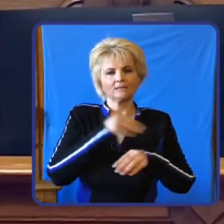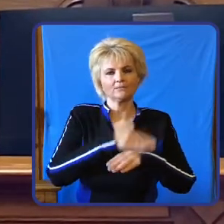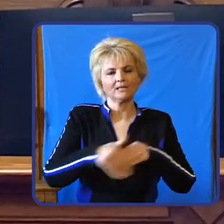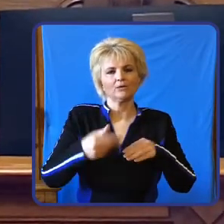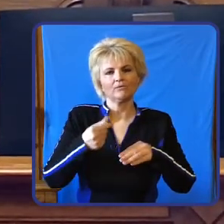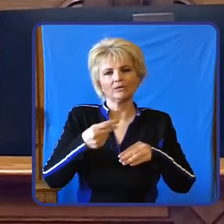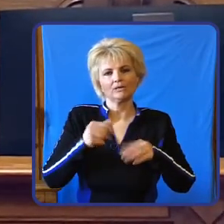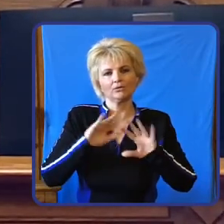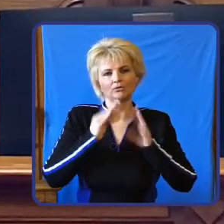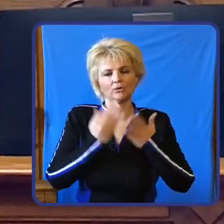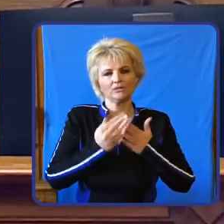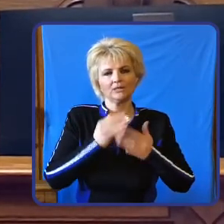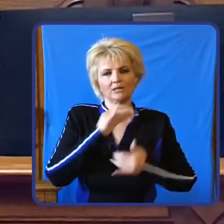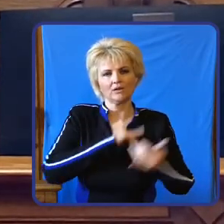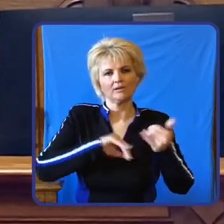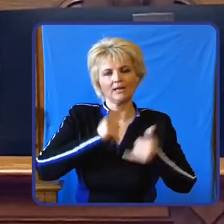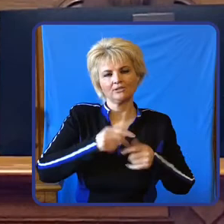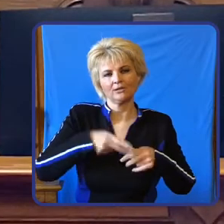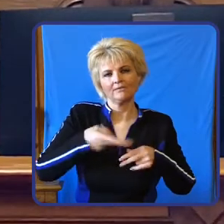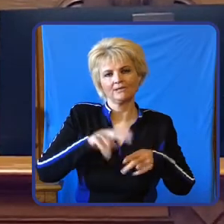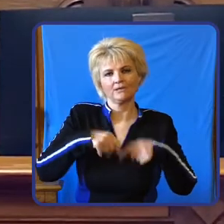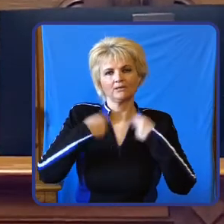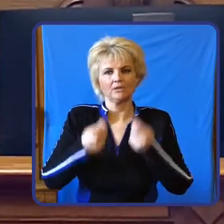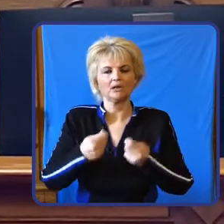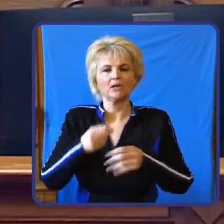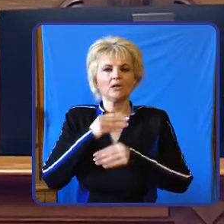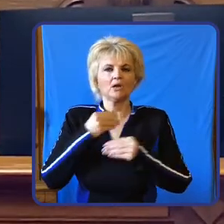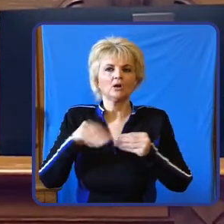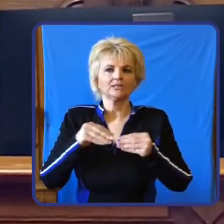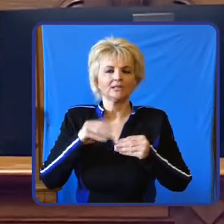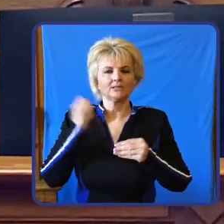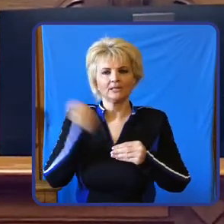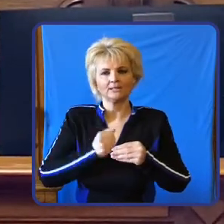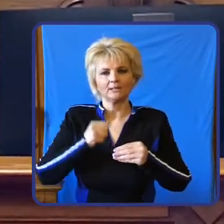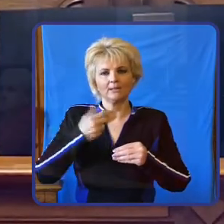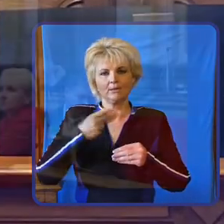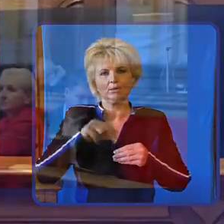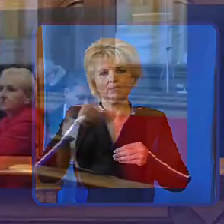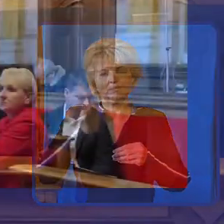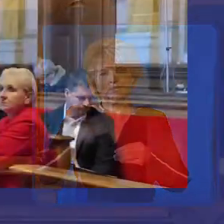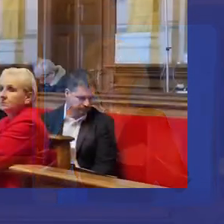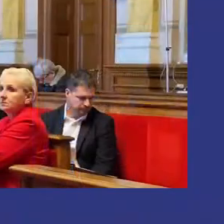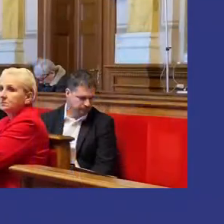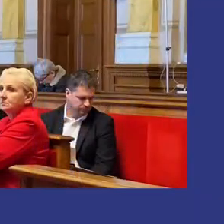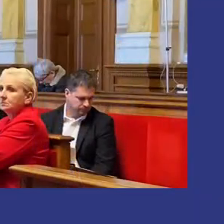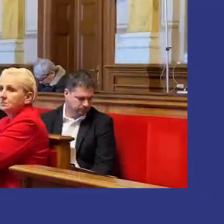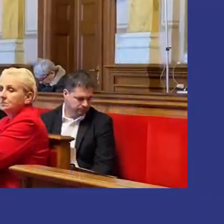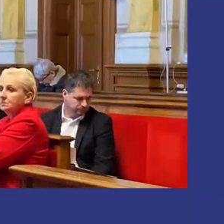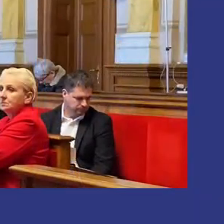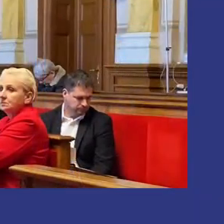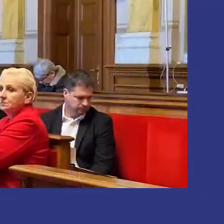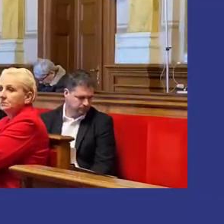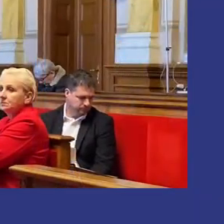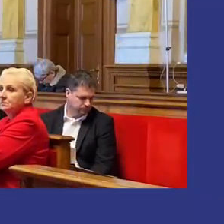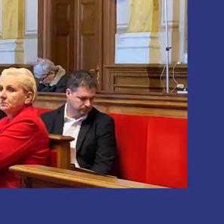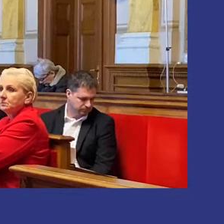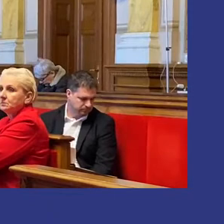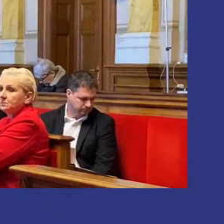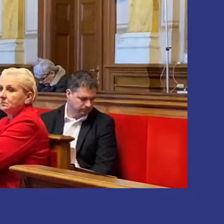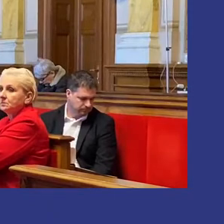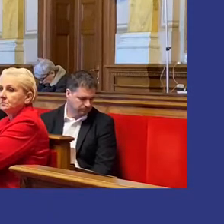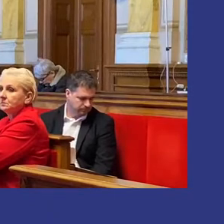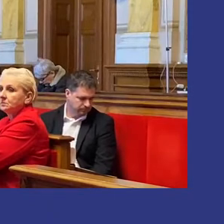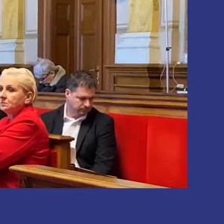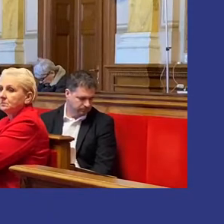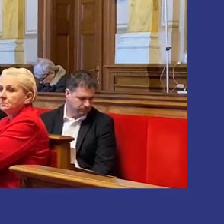1-én visszaadtak csak azért, hogy a december 31-ére vissza tudják adni egy napra azt a likvid hitelt, ami törvény szerint nulla kell legyen az